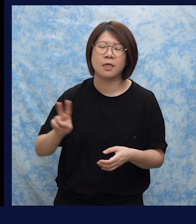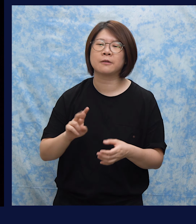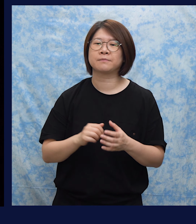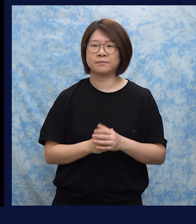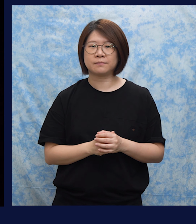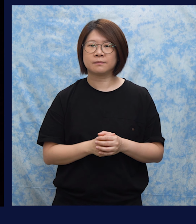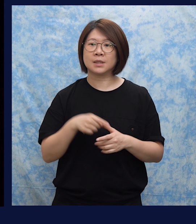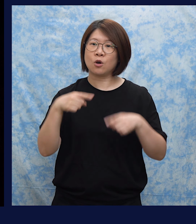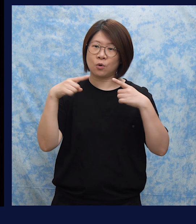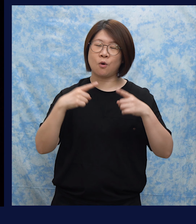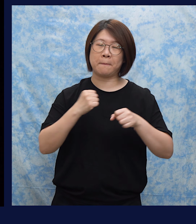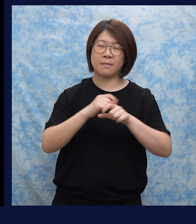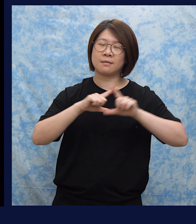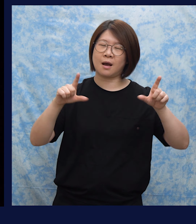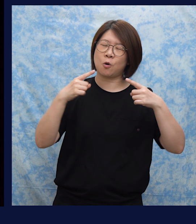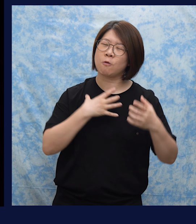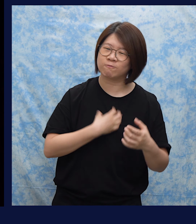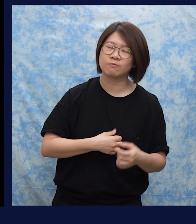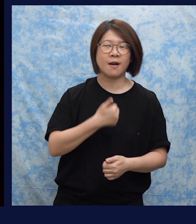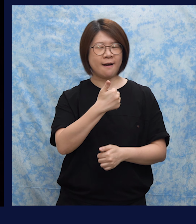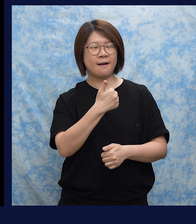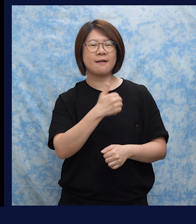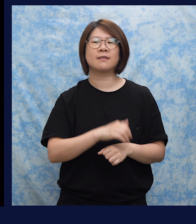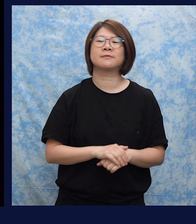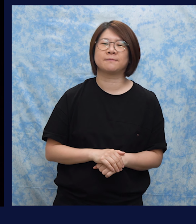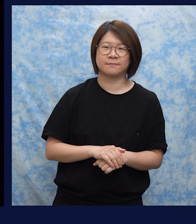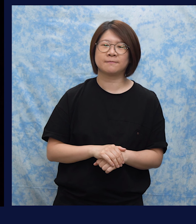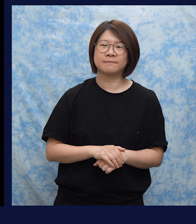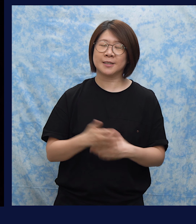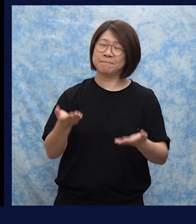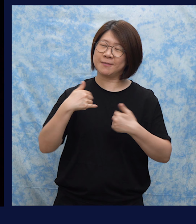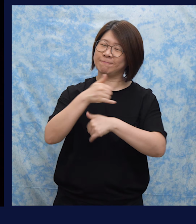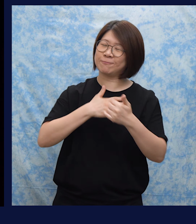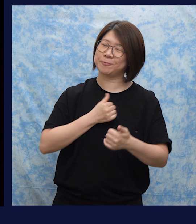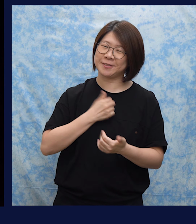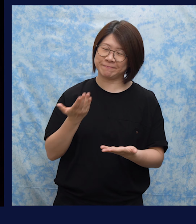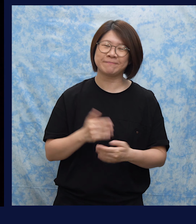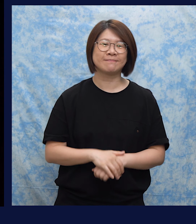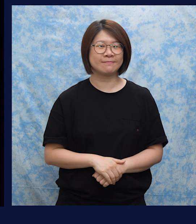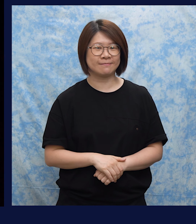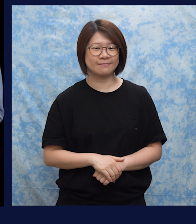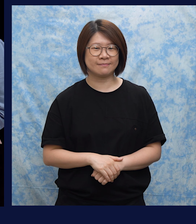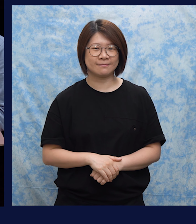見嘅手法嚟嘅。 就係嚟自聖馬太受難曲當中嘅，咁都請你為我哋預備一下。